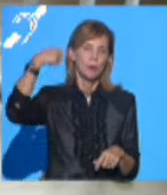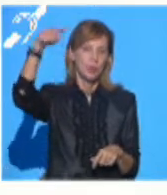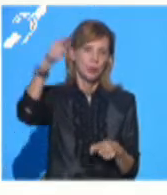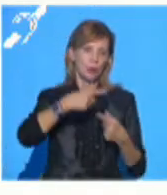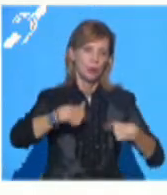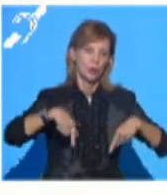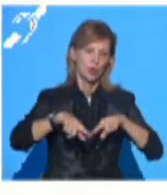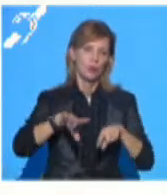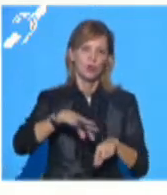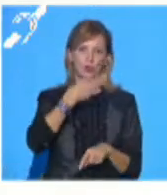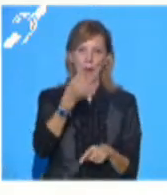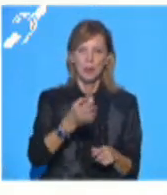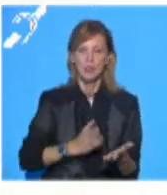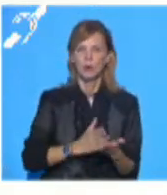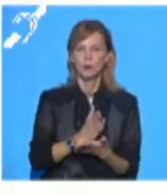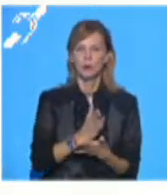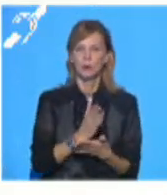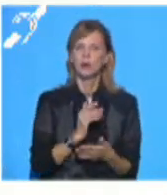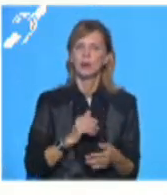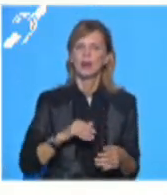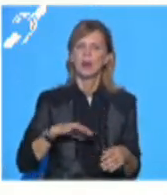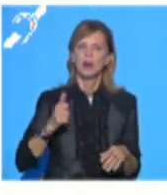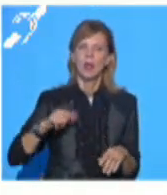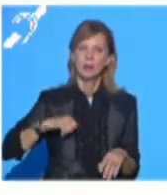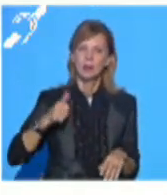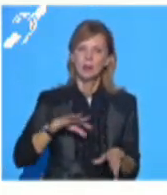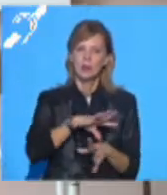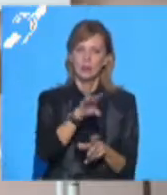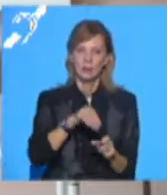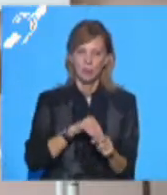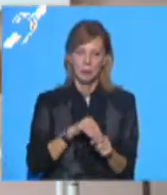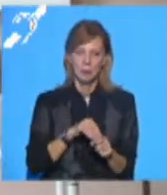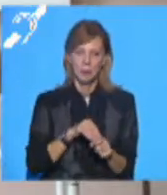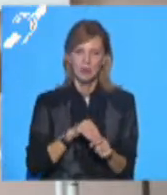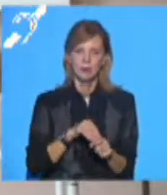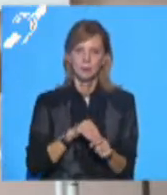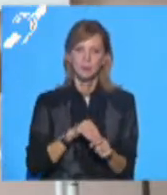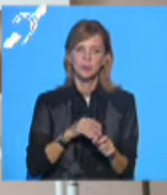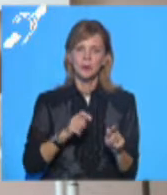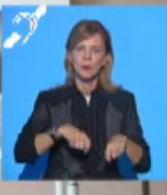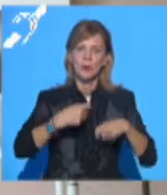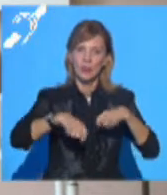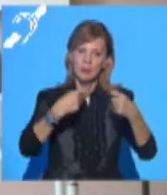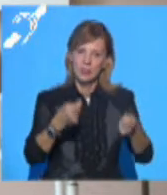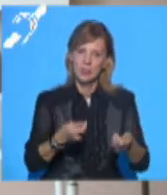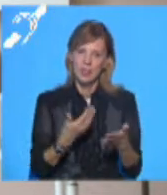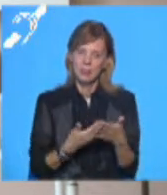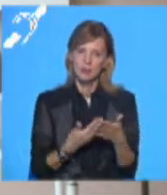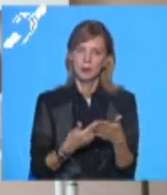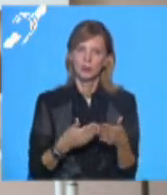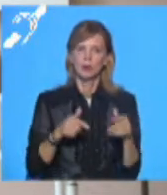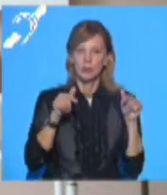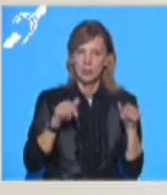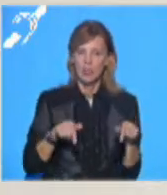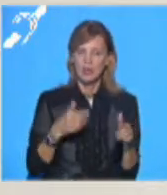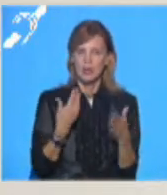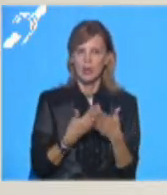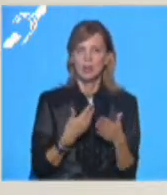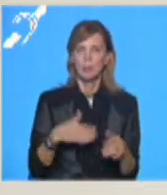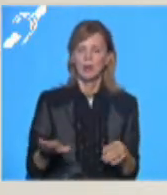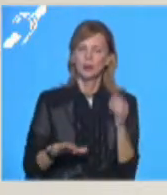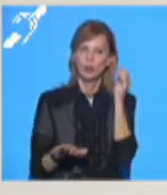nostru și eu spun de fiecare dată ca tinerele familii să investească, pentru că cea mai bună investiție pe care o